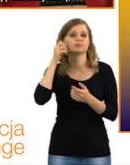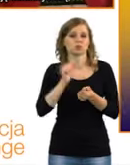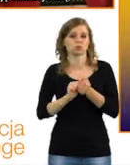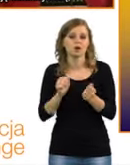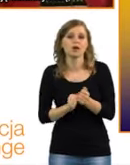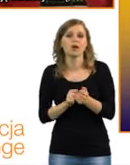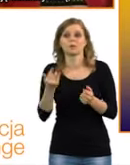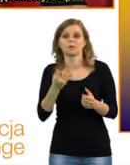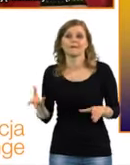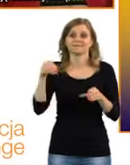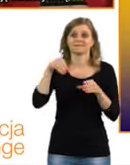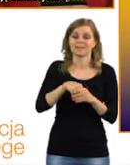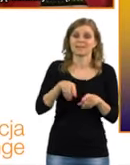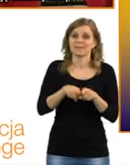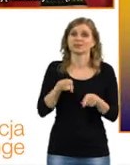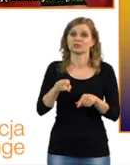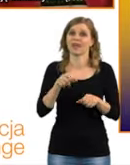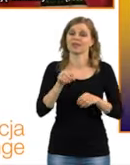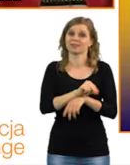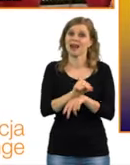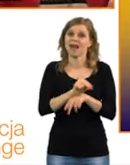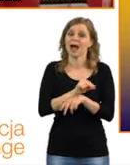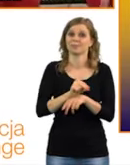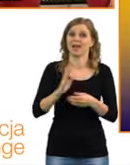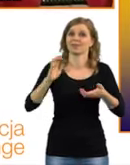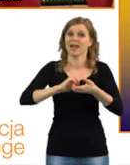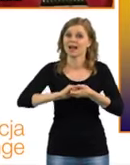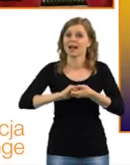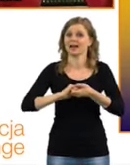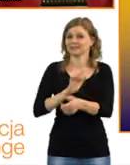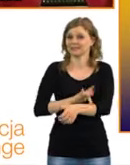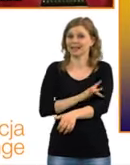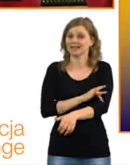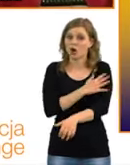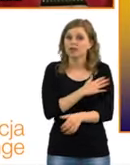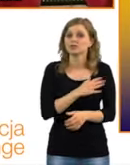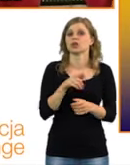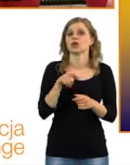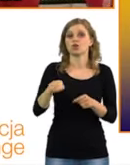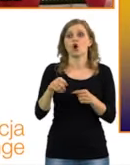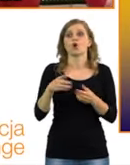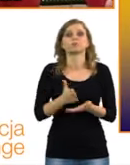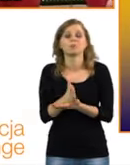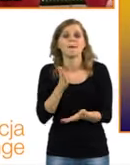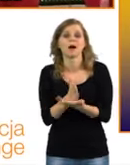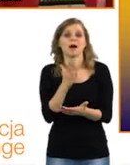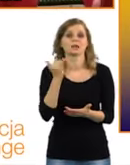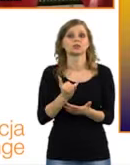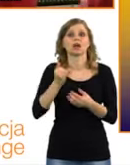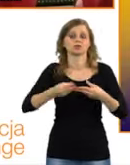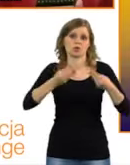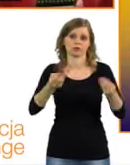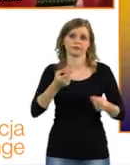terapii również terapię integracji sensorycznej, która pomaga dziecku rozwinąć